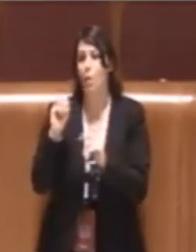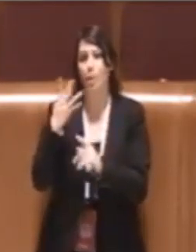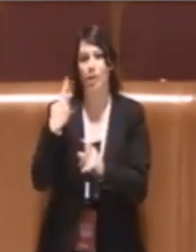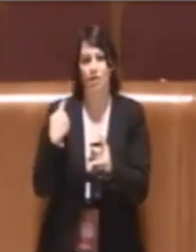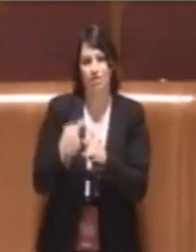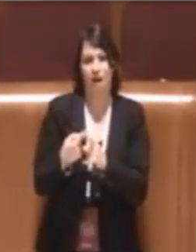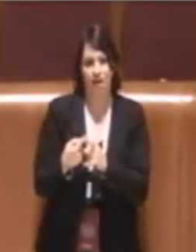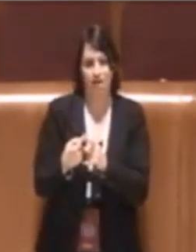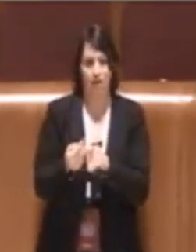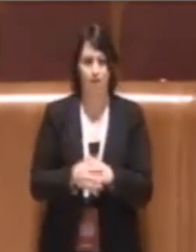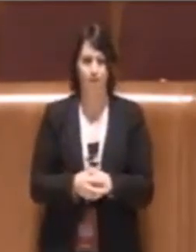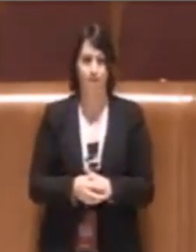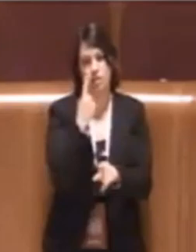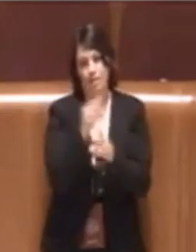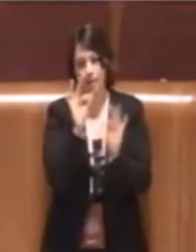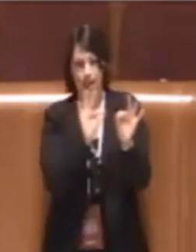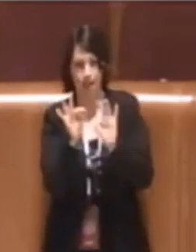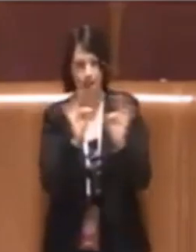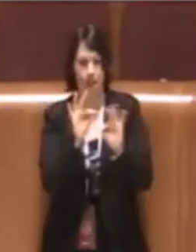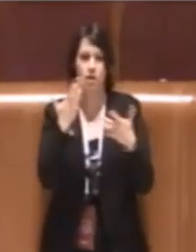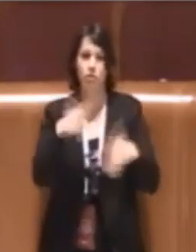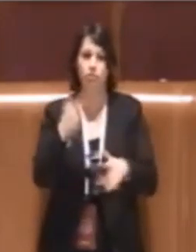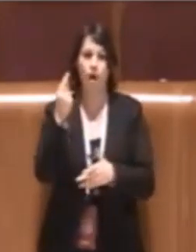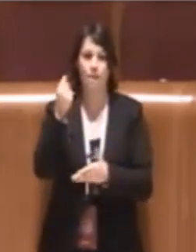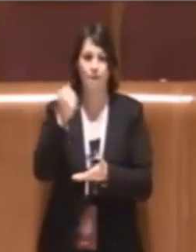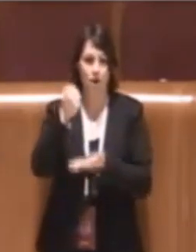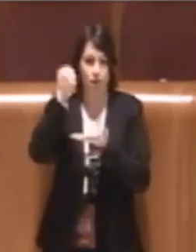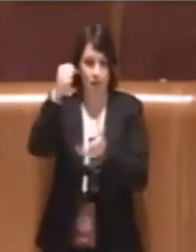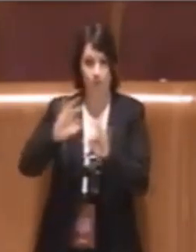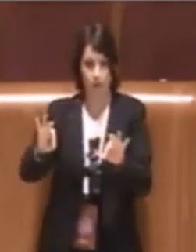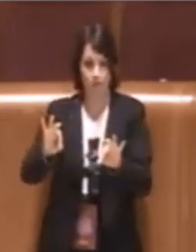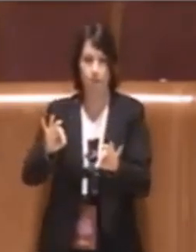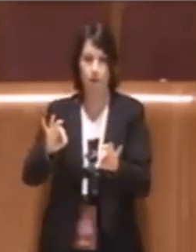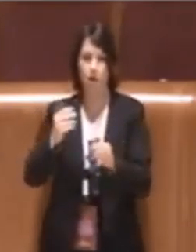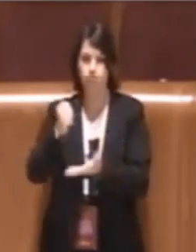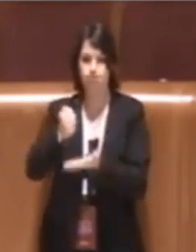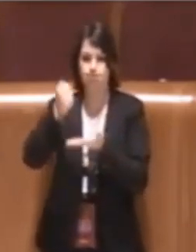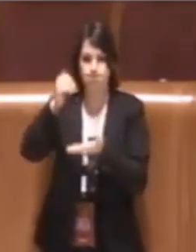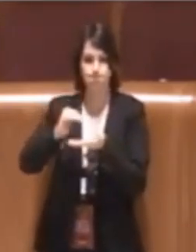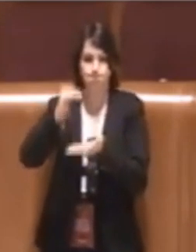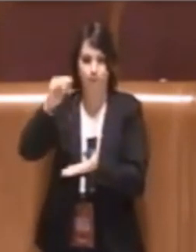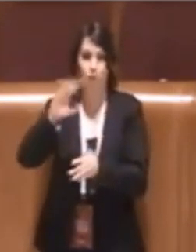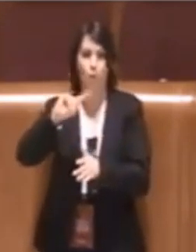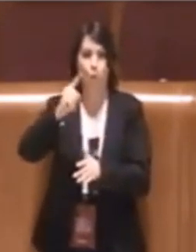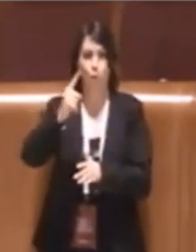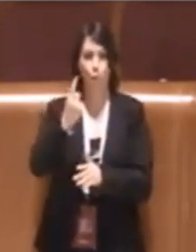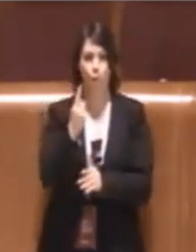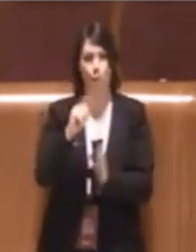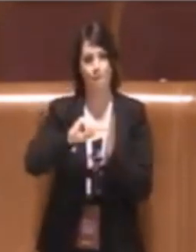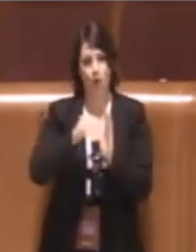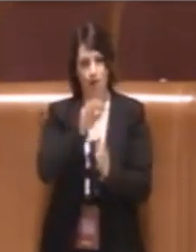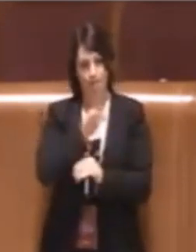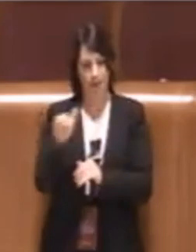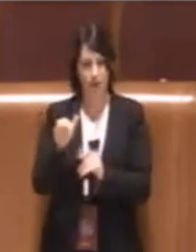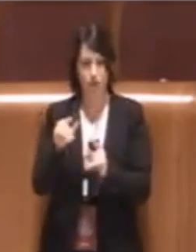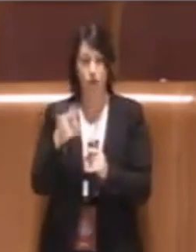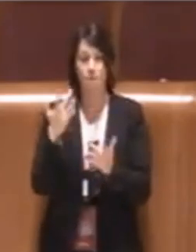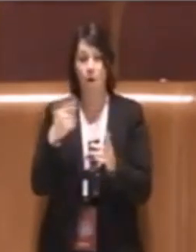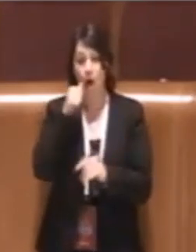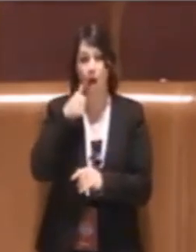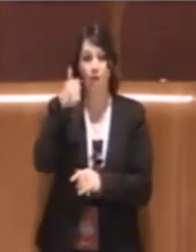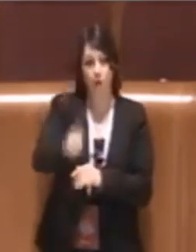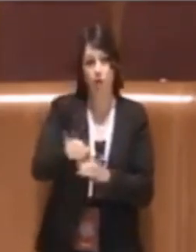un numero ben definito, e quindi al termine di questo procedimento prevederemo sicuramente un adeguamento delle cifre di